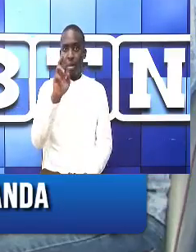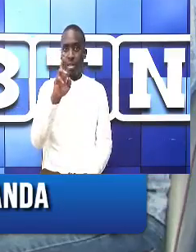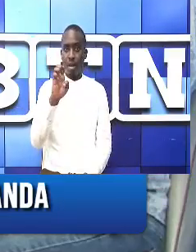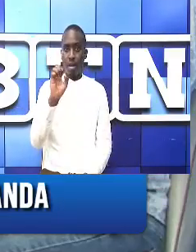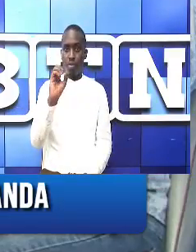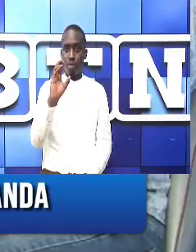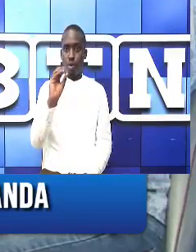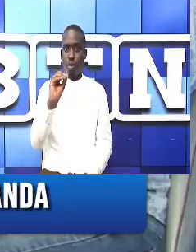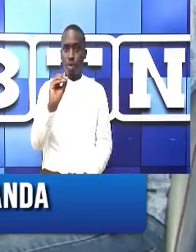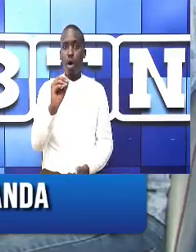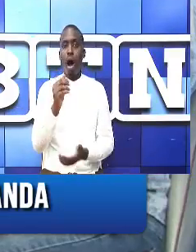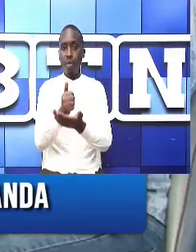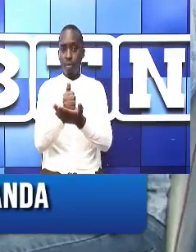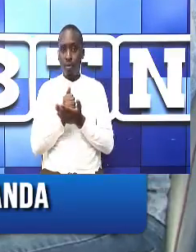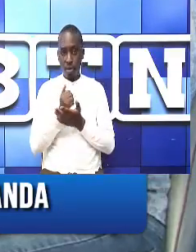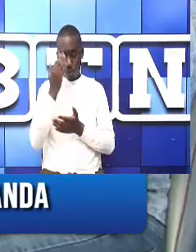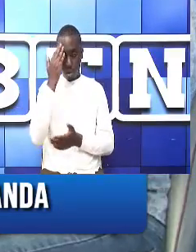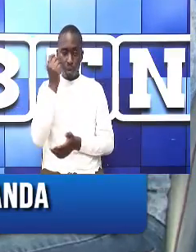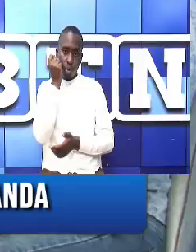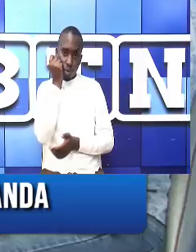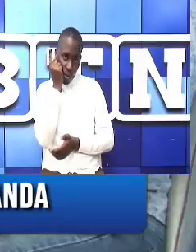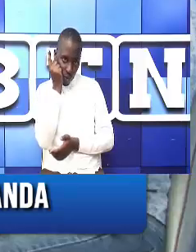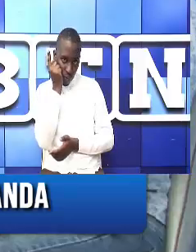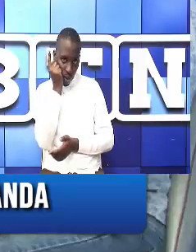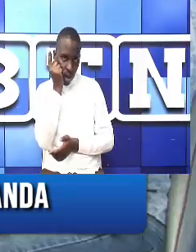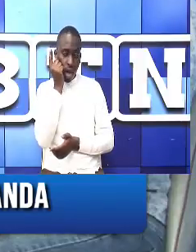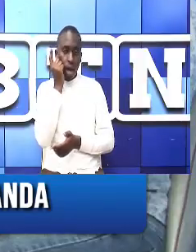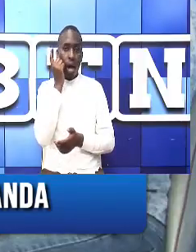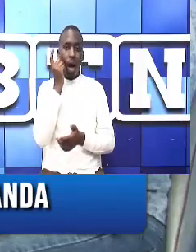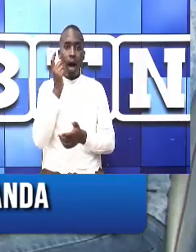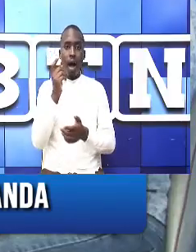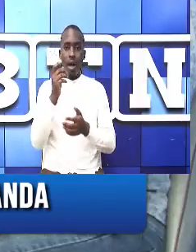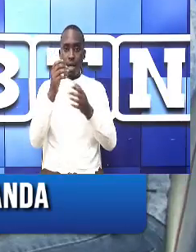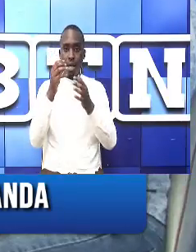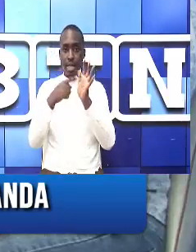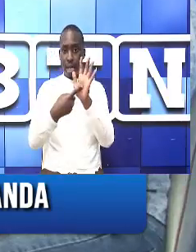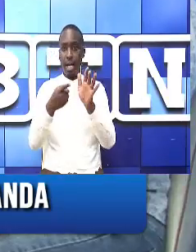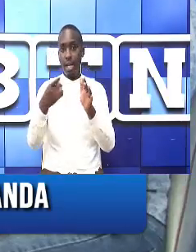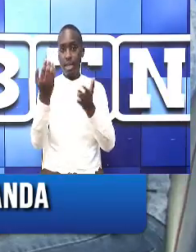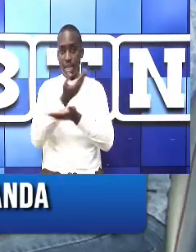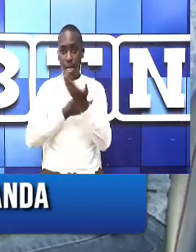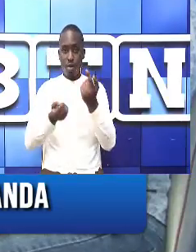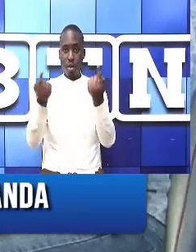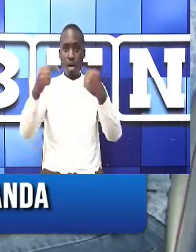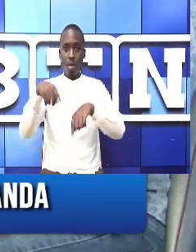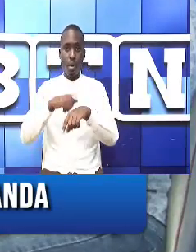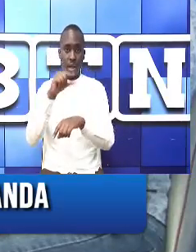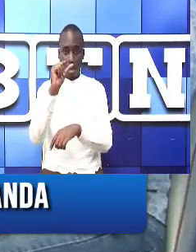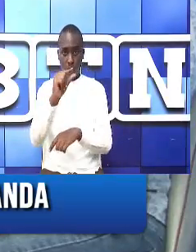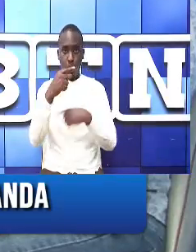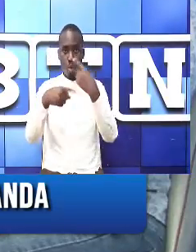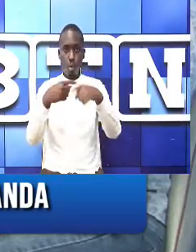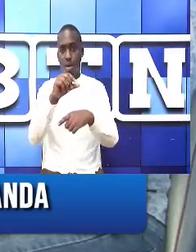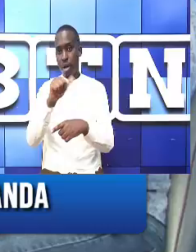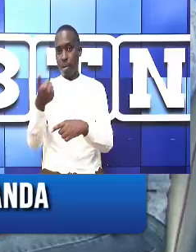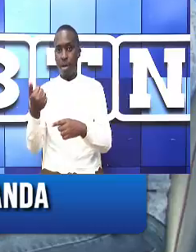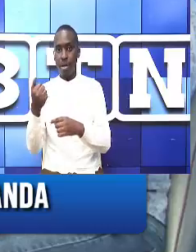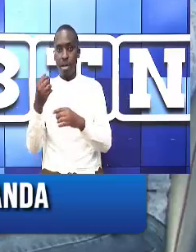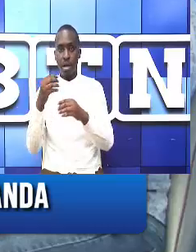ngo tunumve kirango cy'ubu butumwa by'umwihariko hanyuma ndagaruka mu kanya gato dukomeza n'abandi